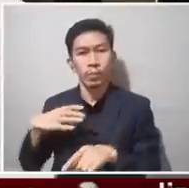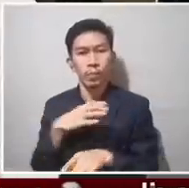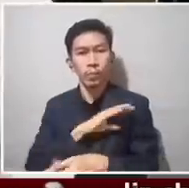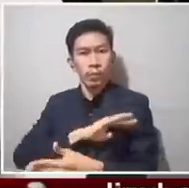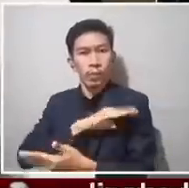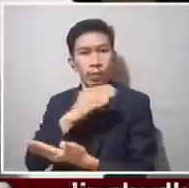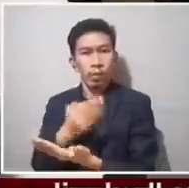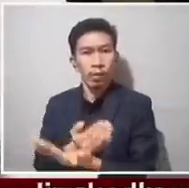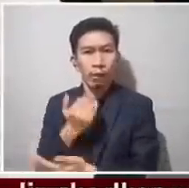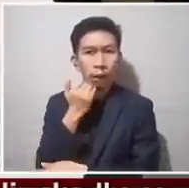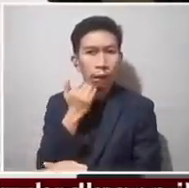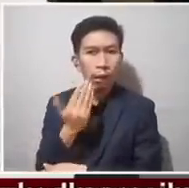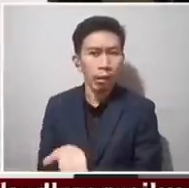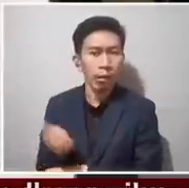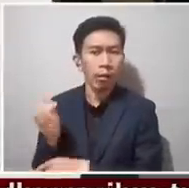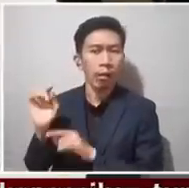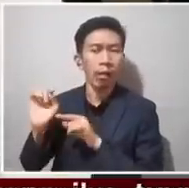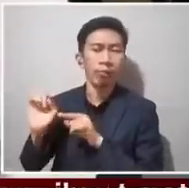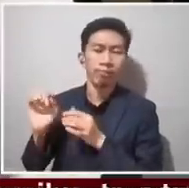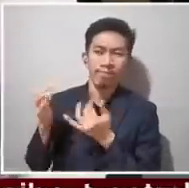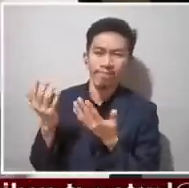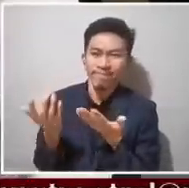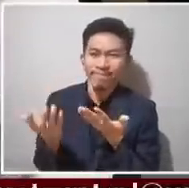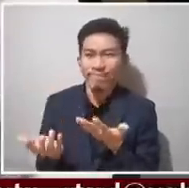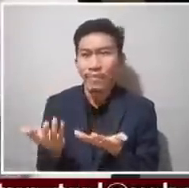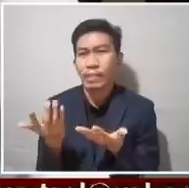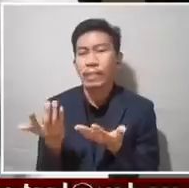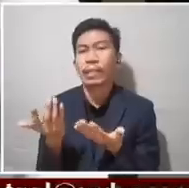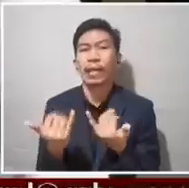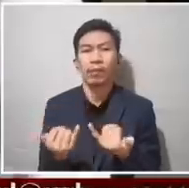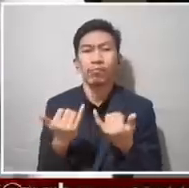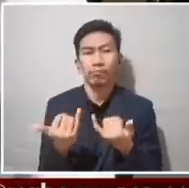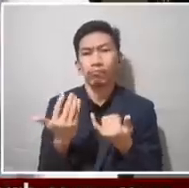namatay, eh yung red tagging namin ay